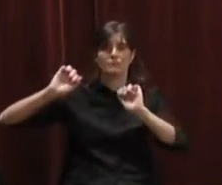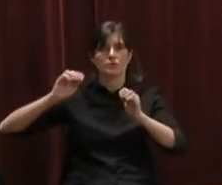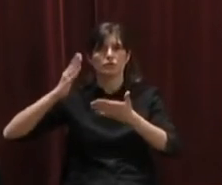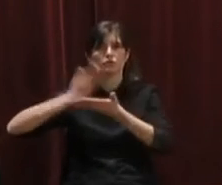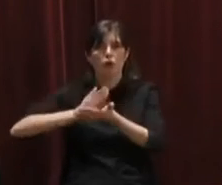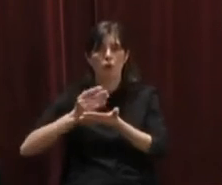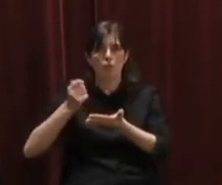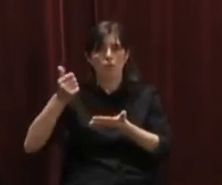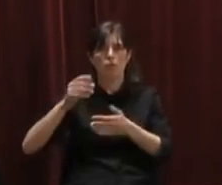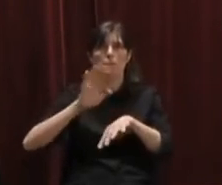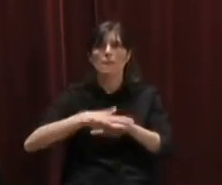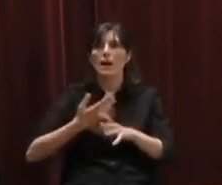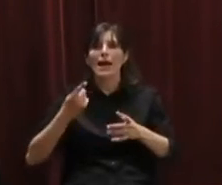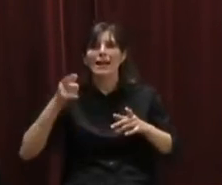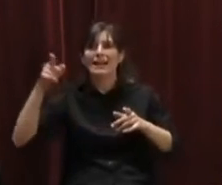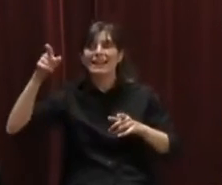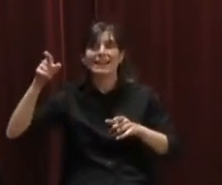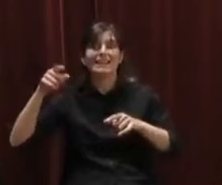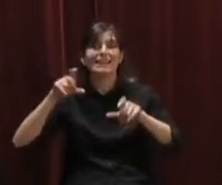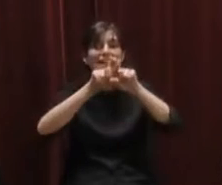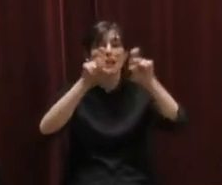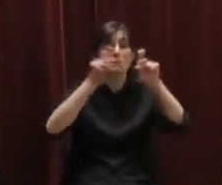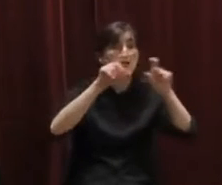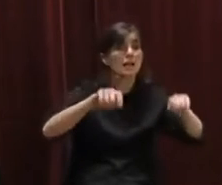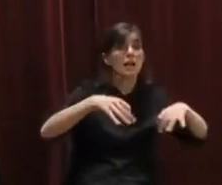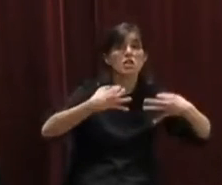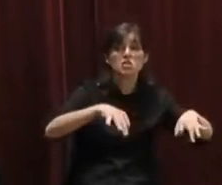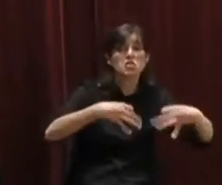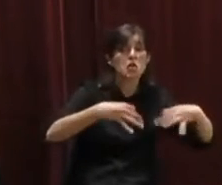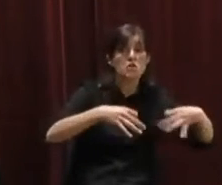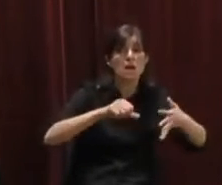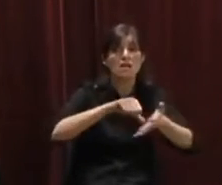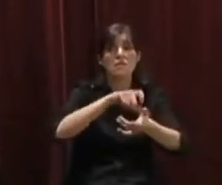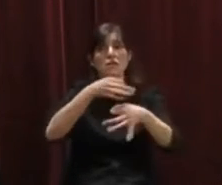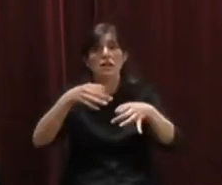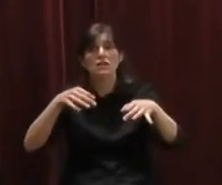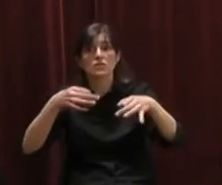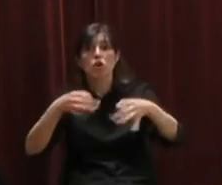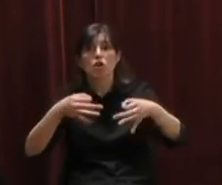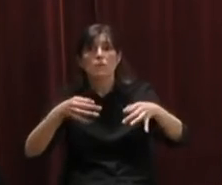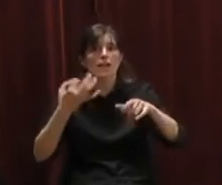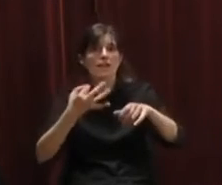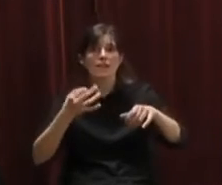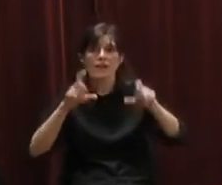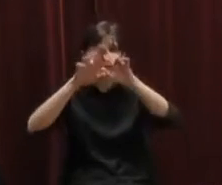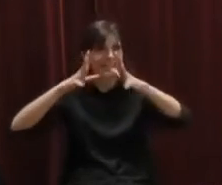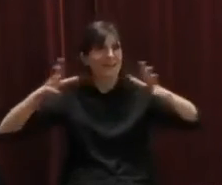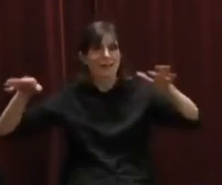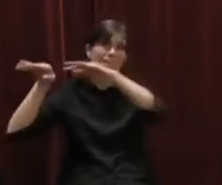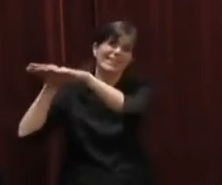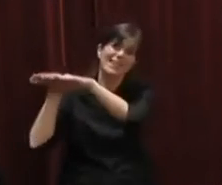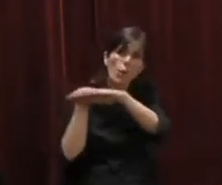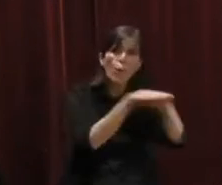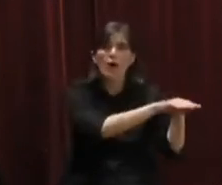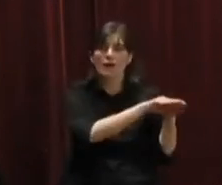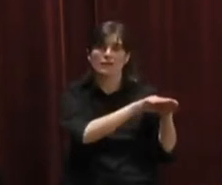i la resta de la ciutadania, que ha de complir les lleis i que ha de complir també amb el que nosaltres diem, que és